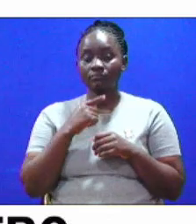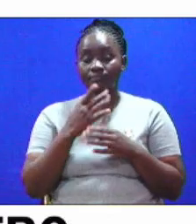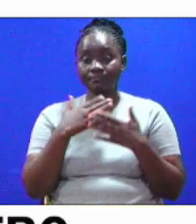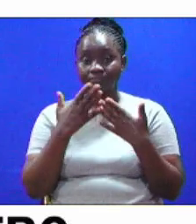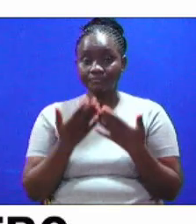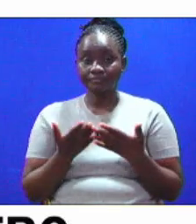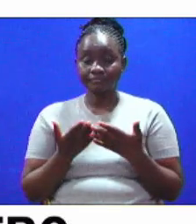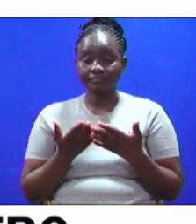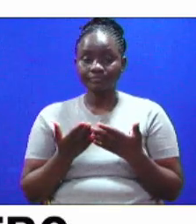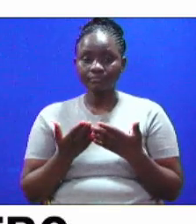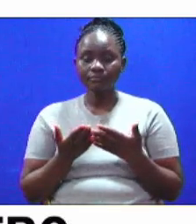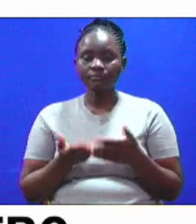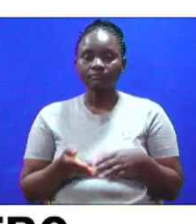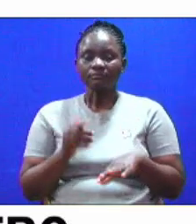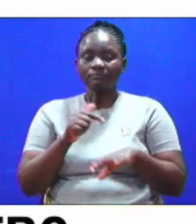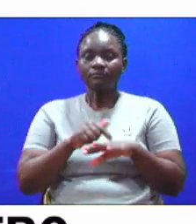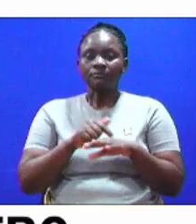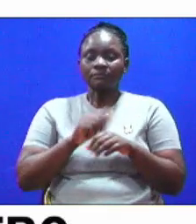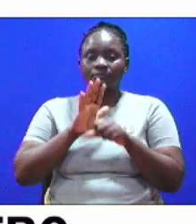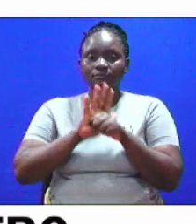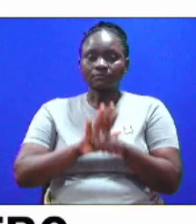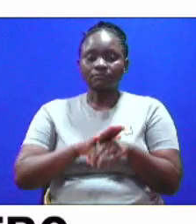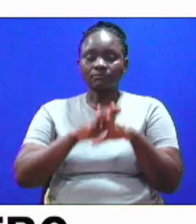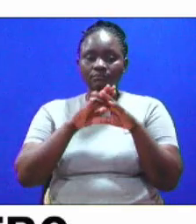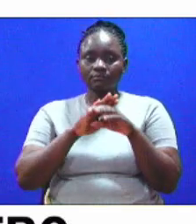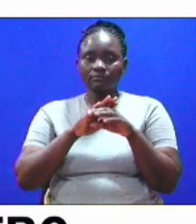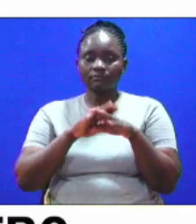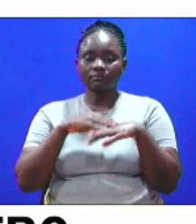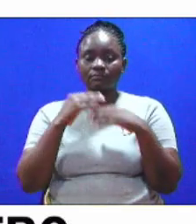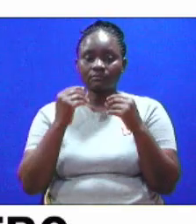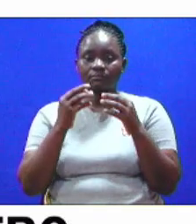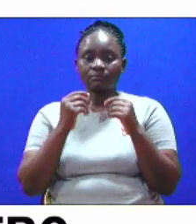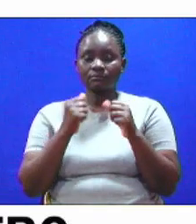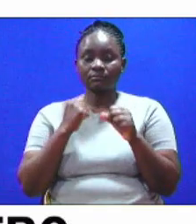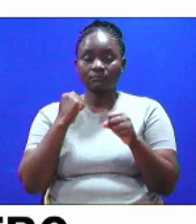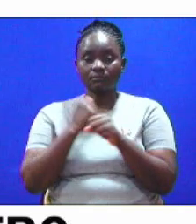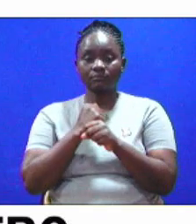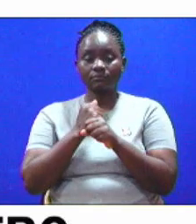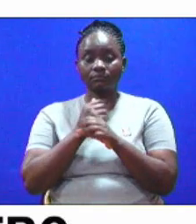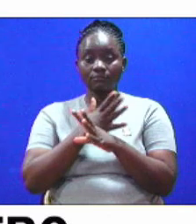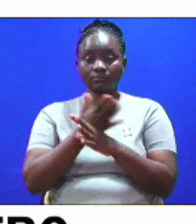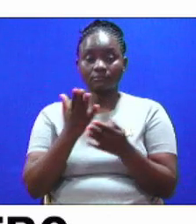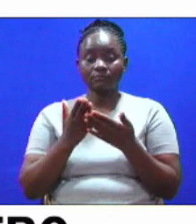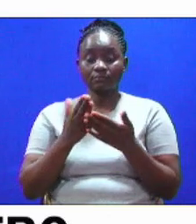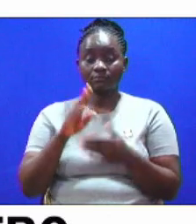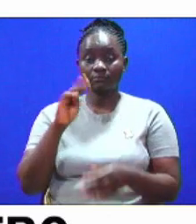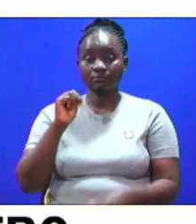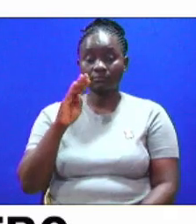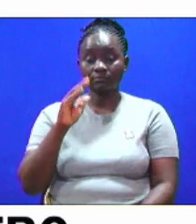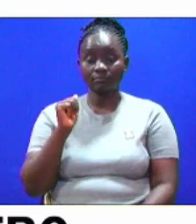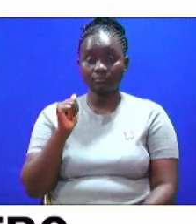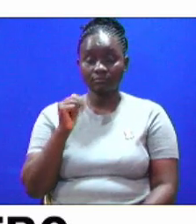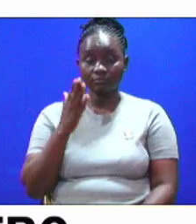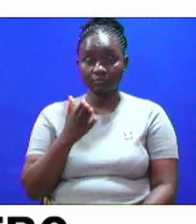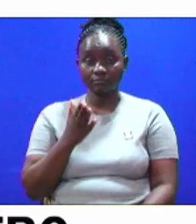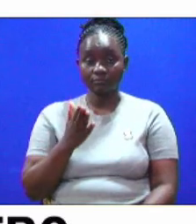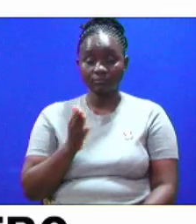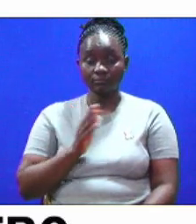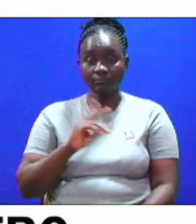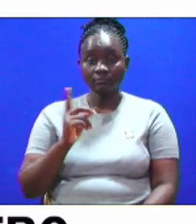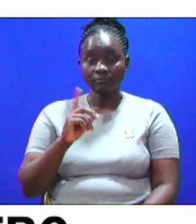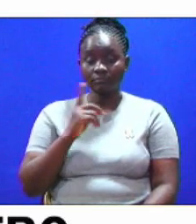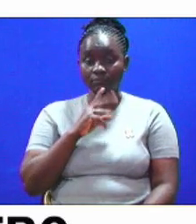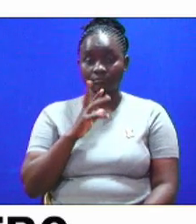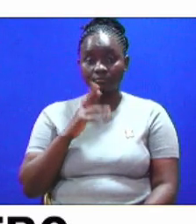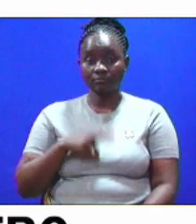ba to chinga ki chinyororo to korro to ba korregas che mo mo msenya ko ewo aseta yongo kuna chibe